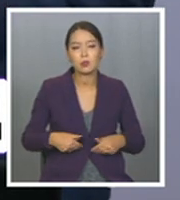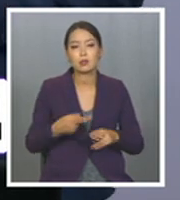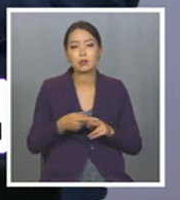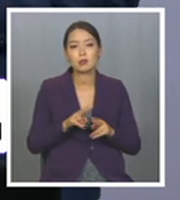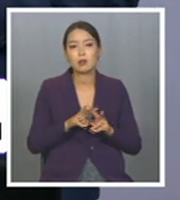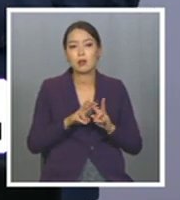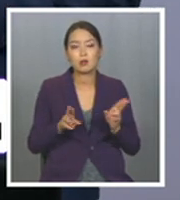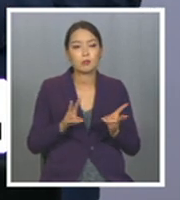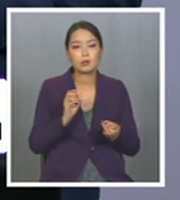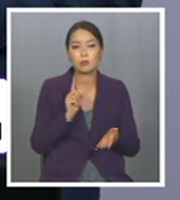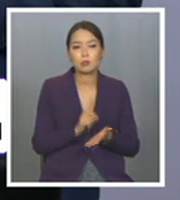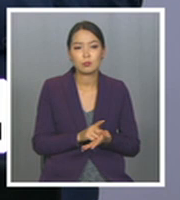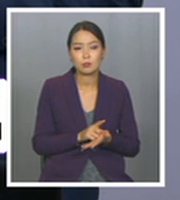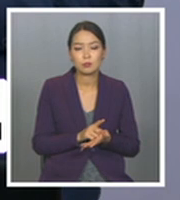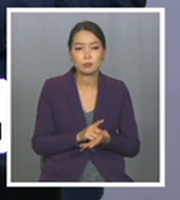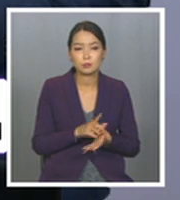орын алмаушы еді.